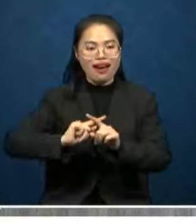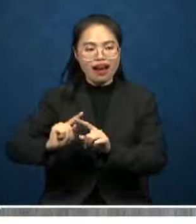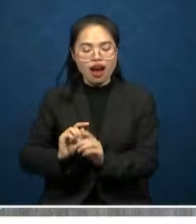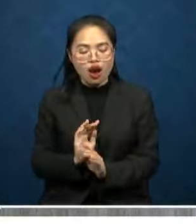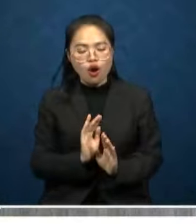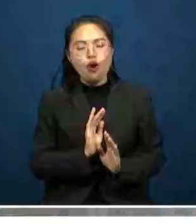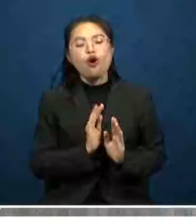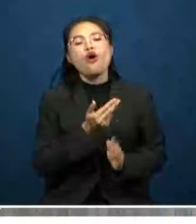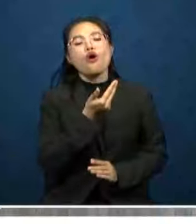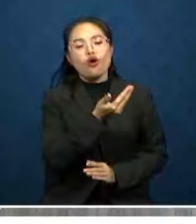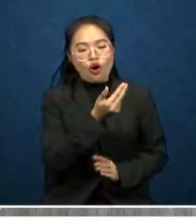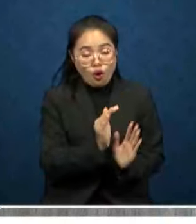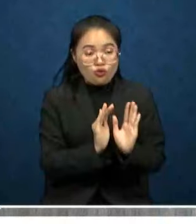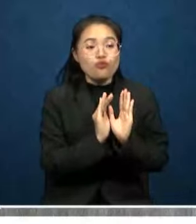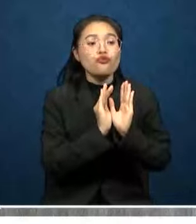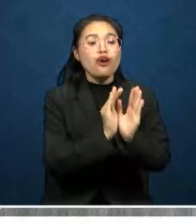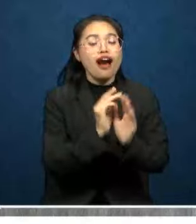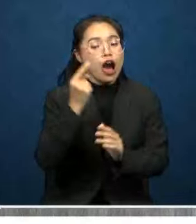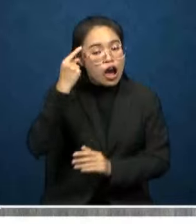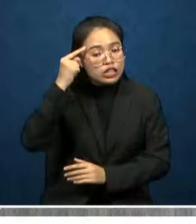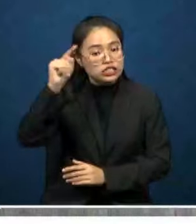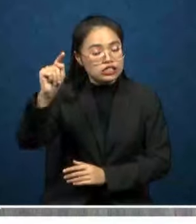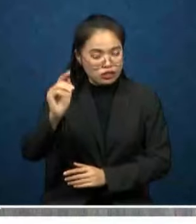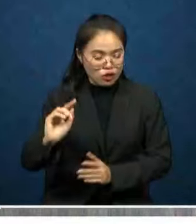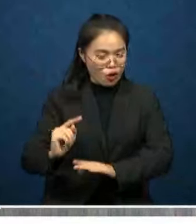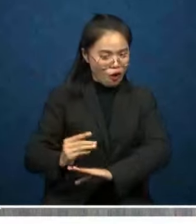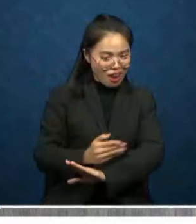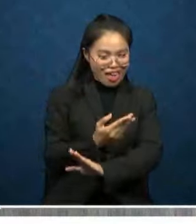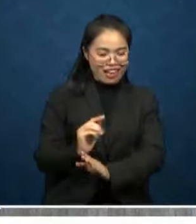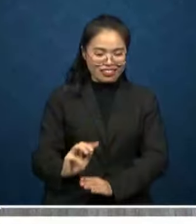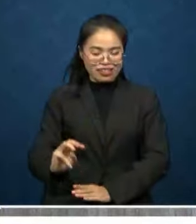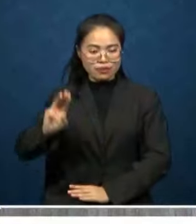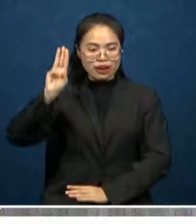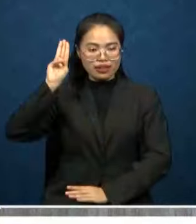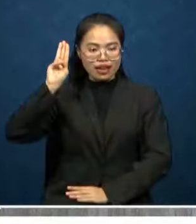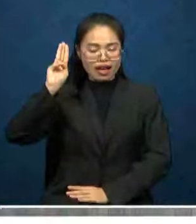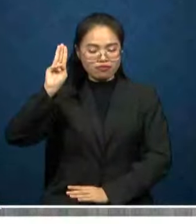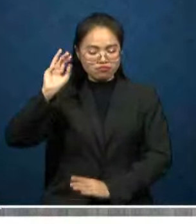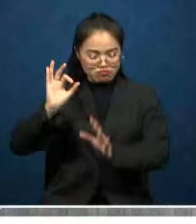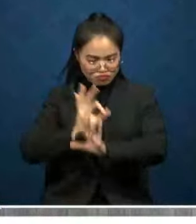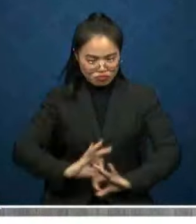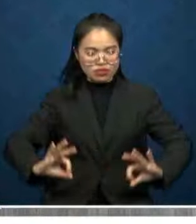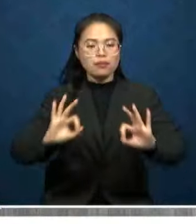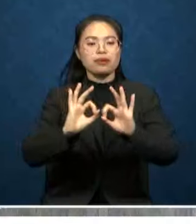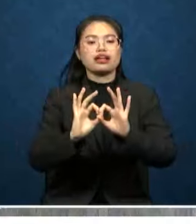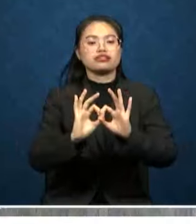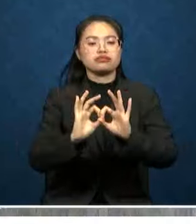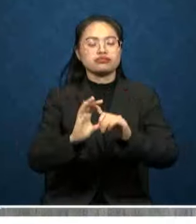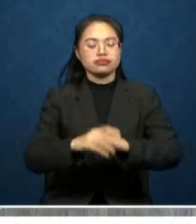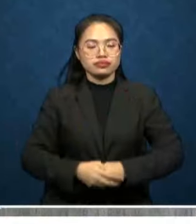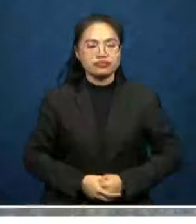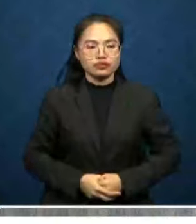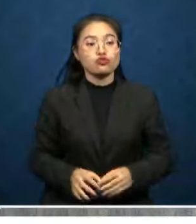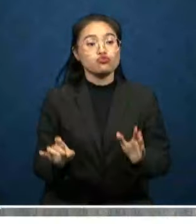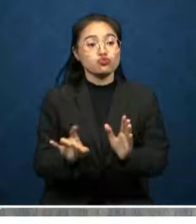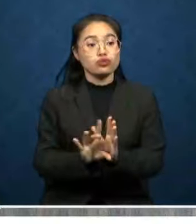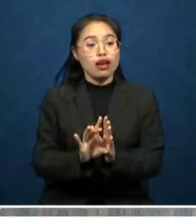ท่านพึงระลึกในเรื่องของคำปฏิญาณตนไว้ให้จงหนักท้ายที่สุดครับท่านประธานครับ